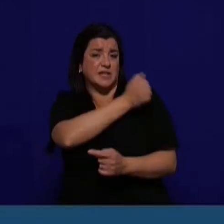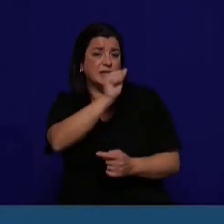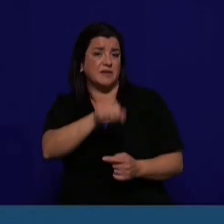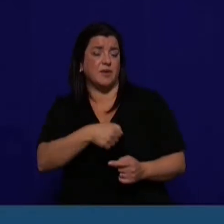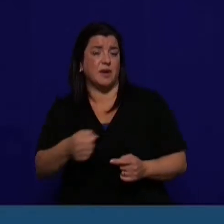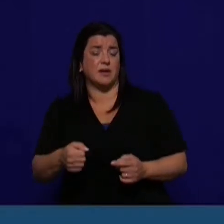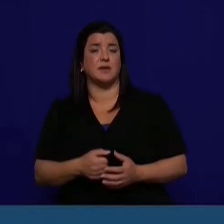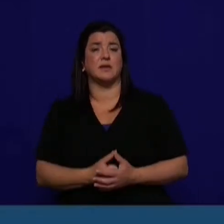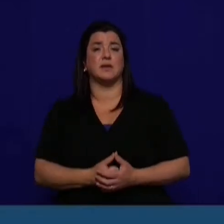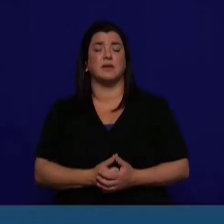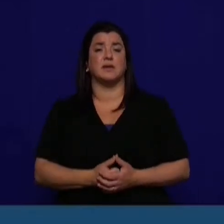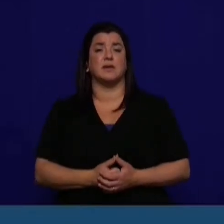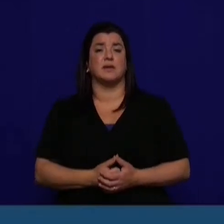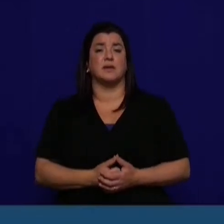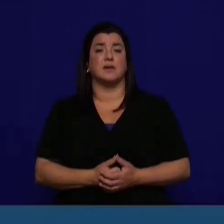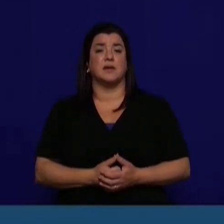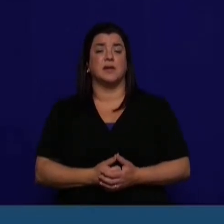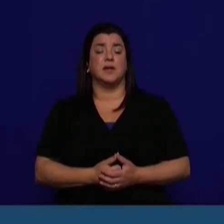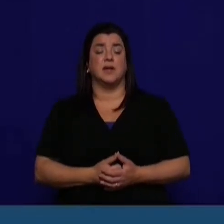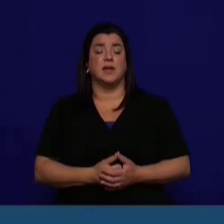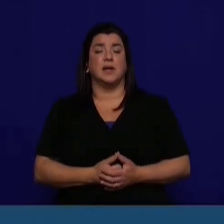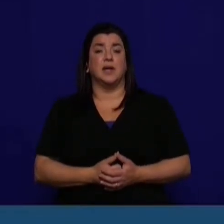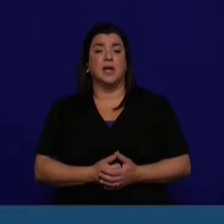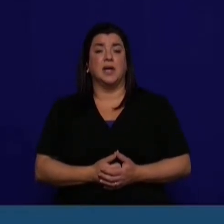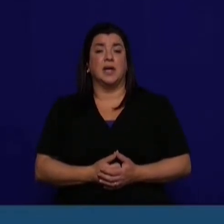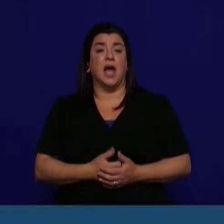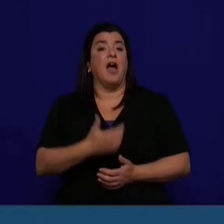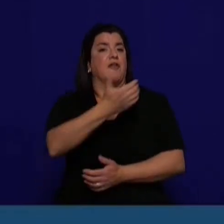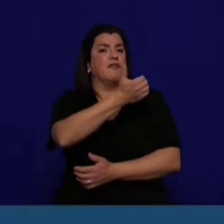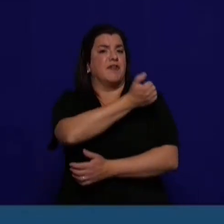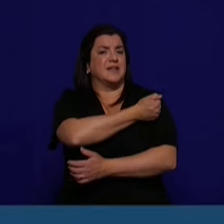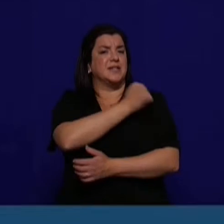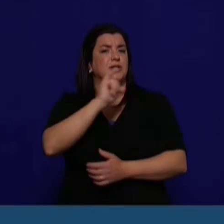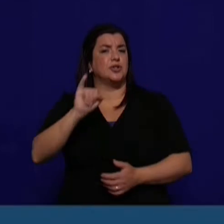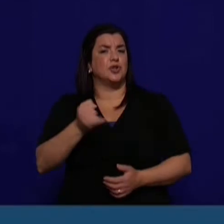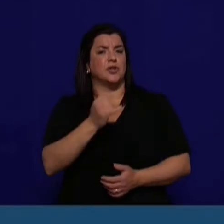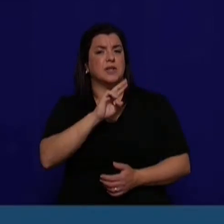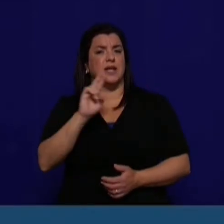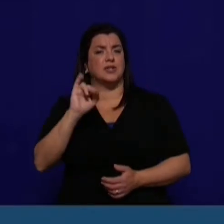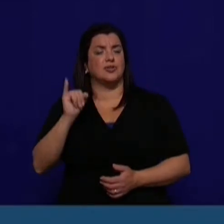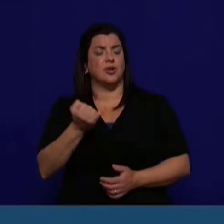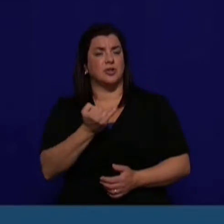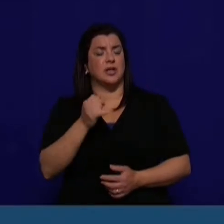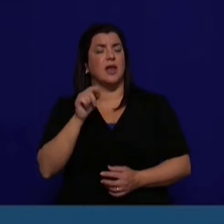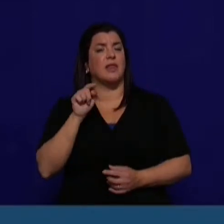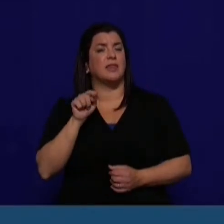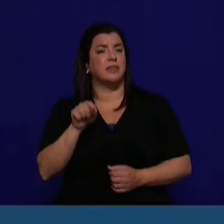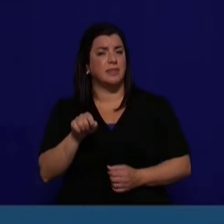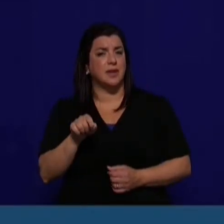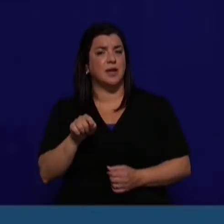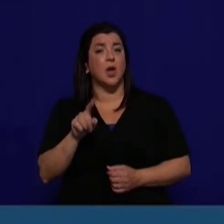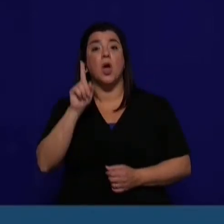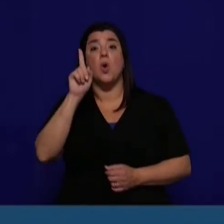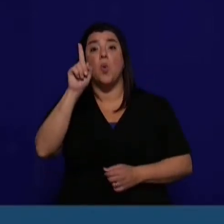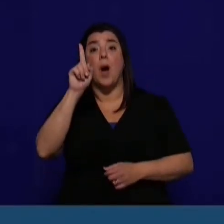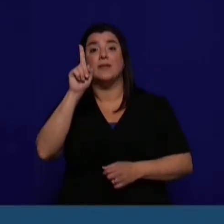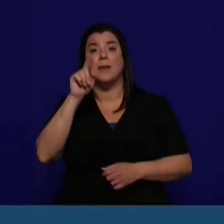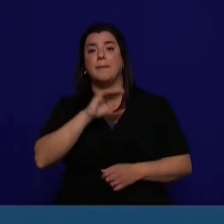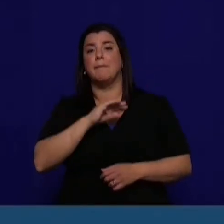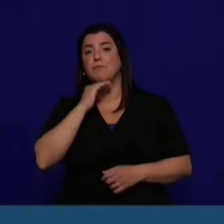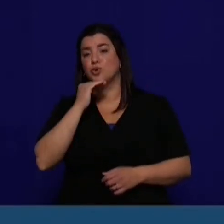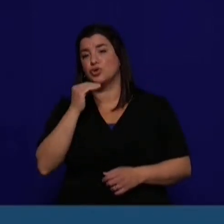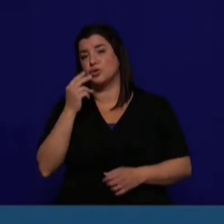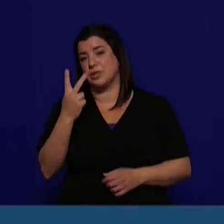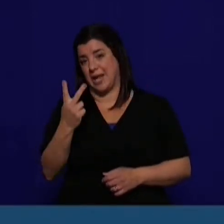ukoll tal-kumpanija Johnson & Johnson, eżatti hija wkoll bħalissa rakkomandata li tkun tingħata bħala one dose vaccine u dawn ikunu